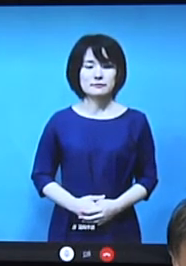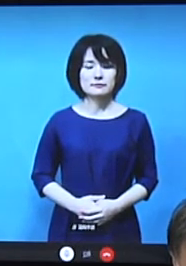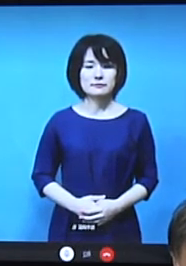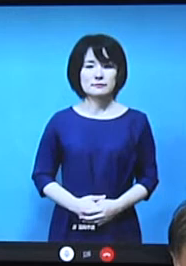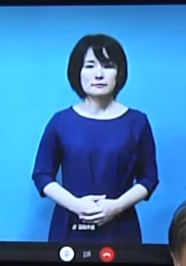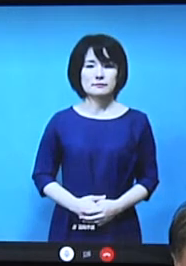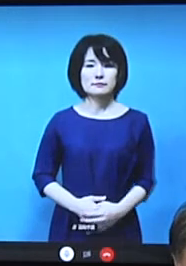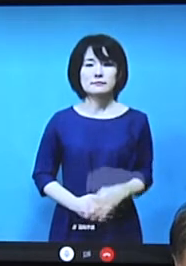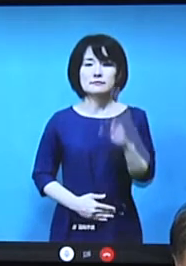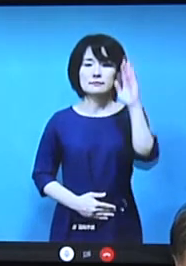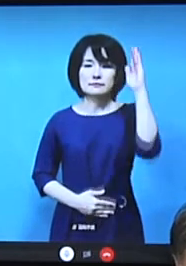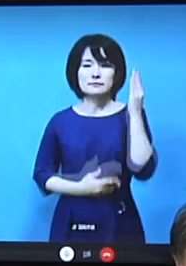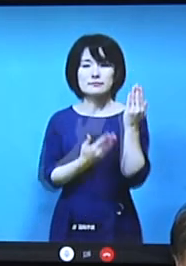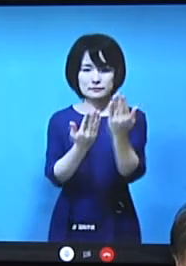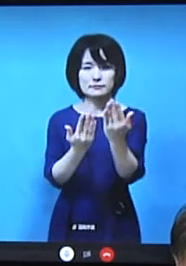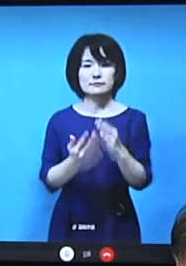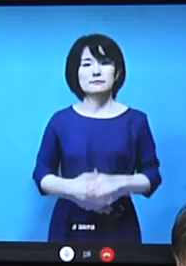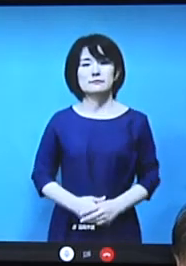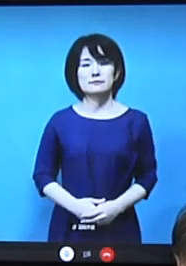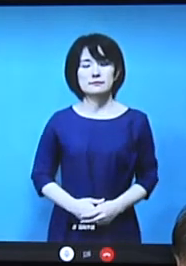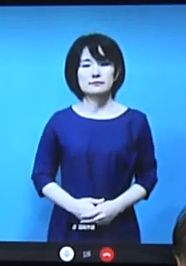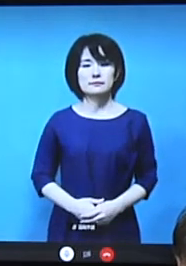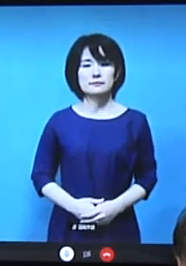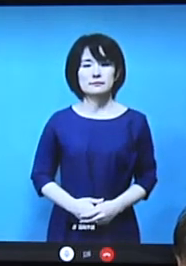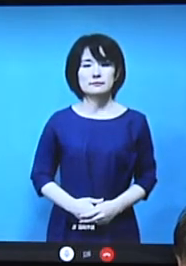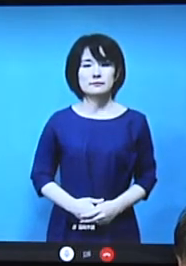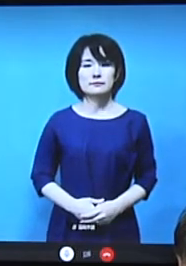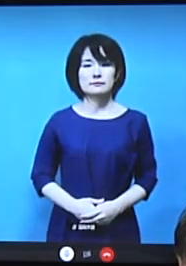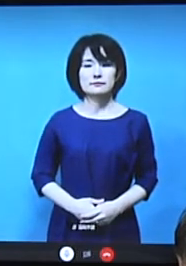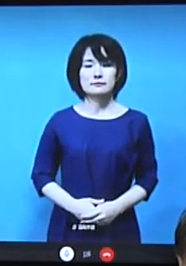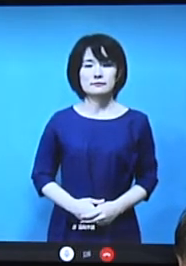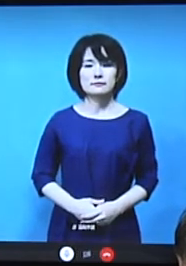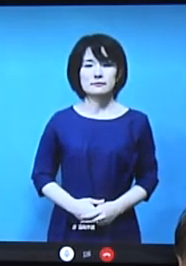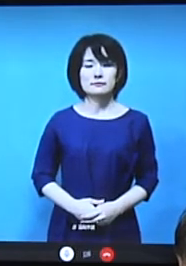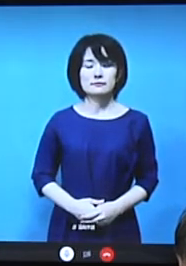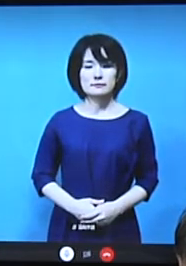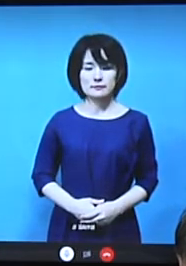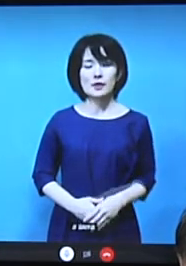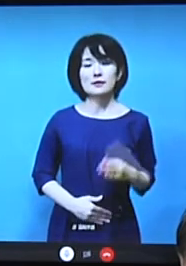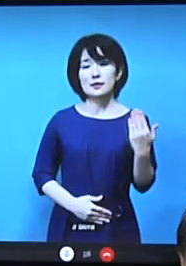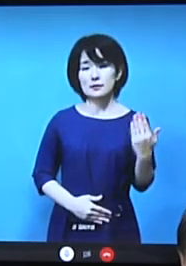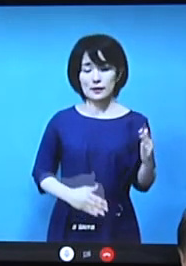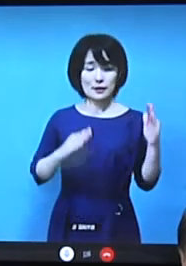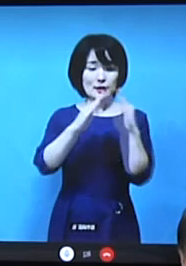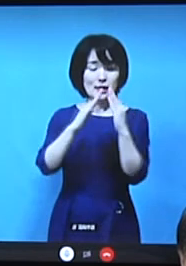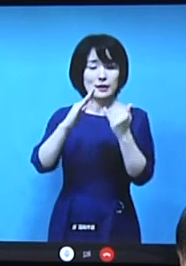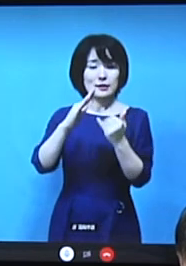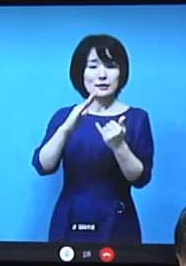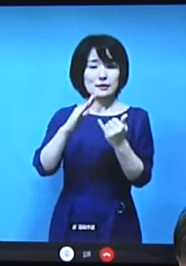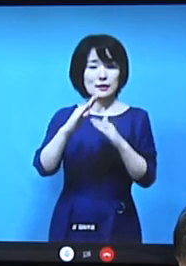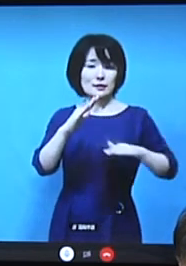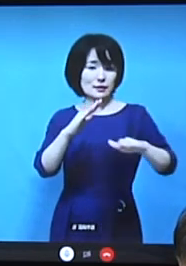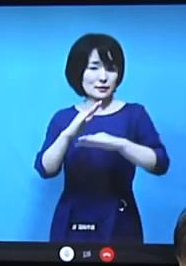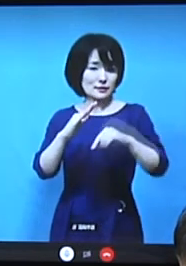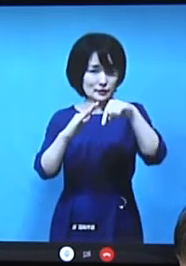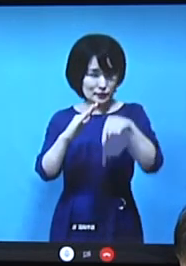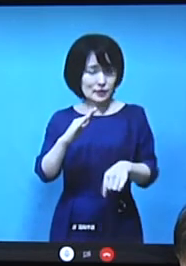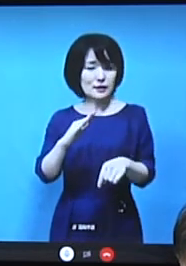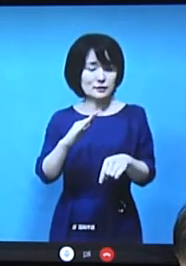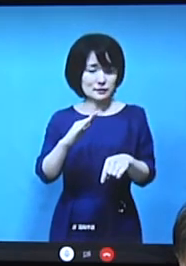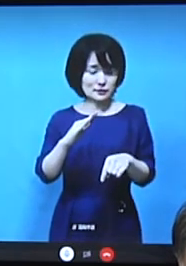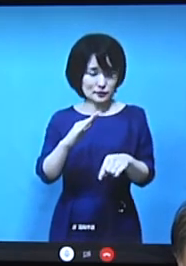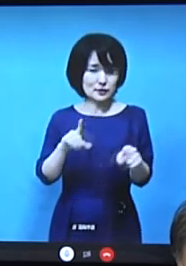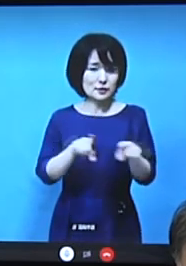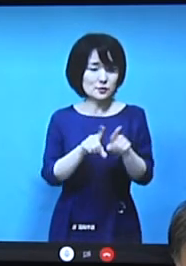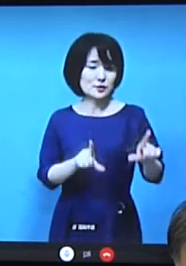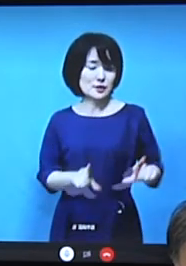石川テレビ永田と申します。先ほど家庭内での感染で同居者のみにしか今のところ感染が広がっていないため、特別クラスターな